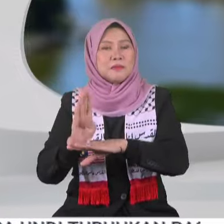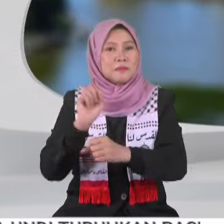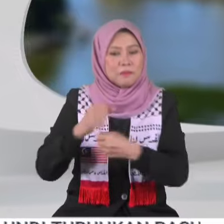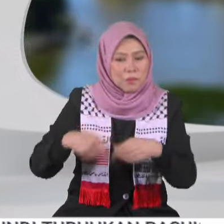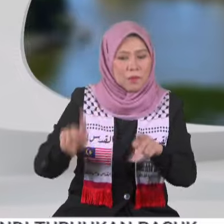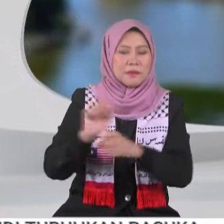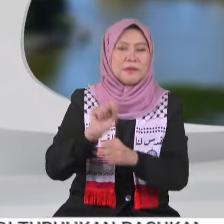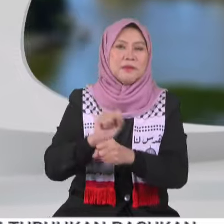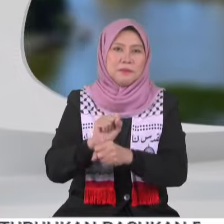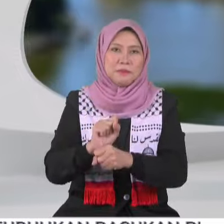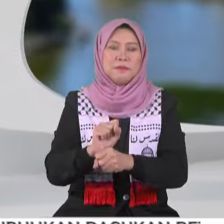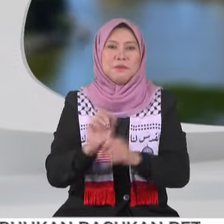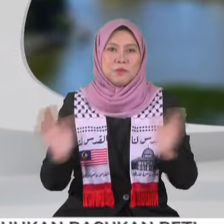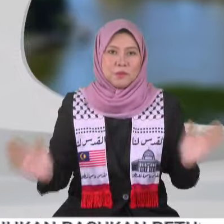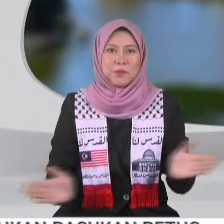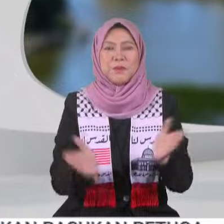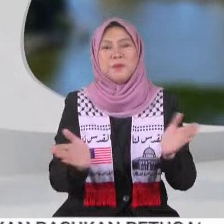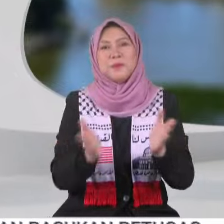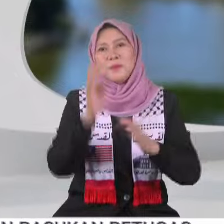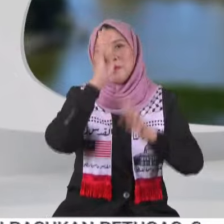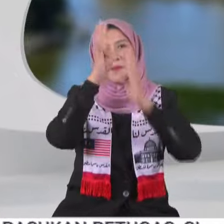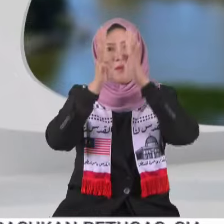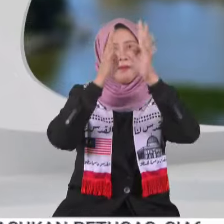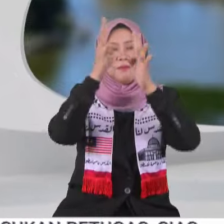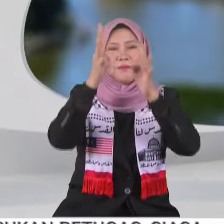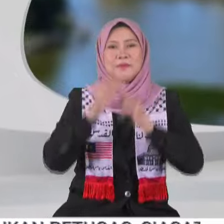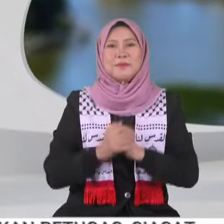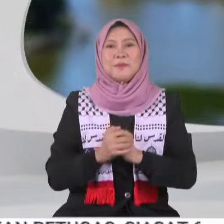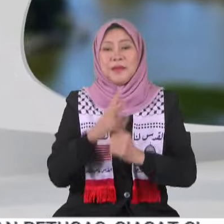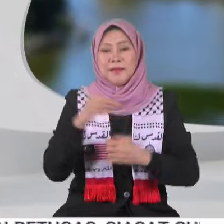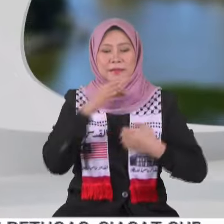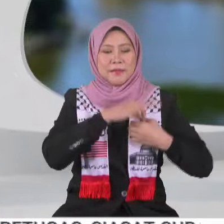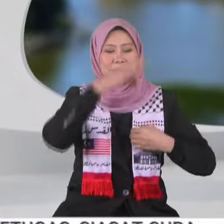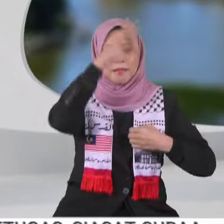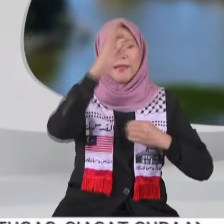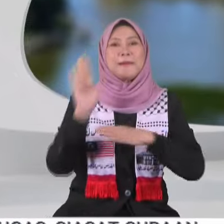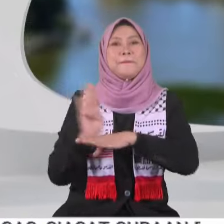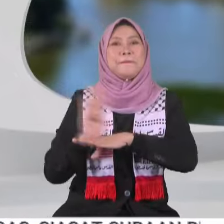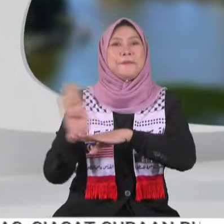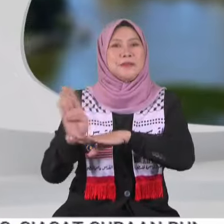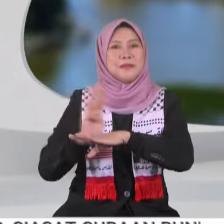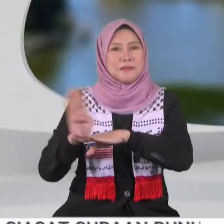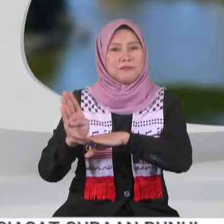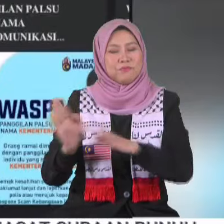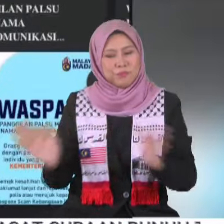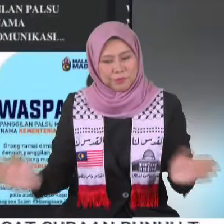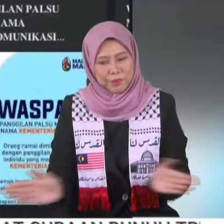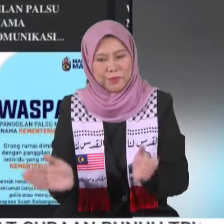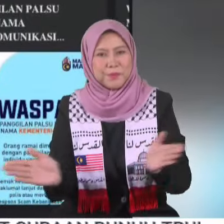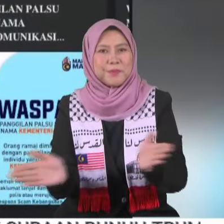tempatan, memupuk ekosistem kreatif serta melonjakkan semangat keusahawanan.